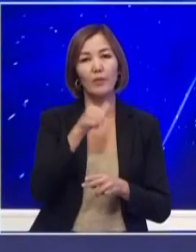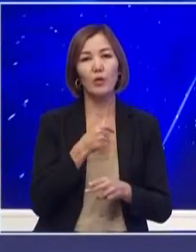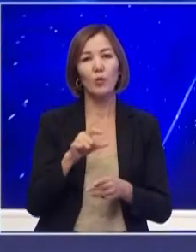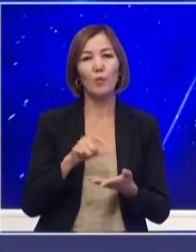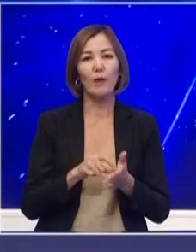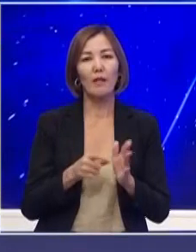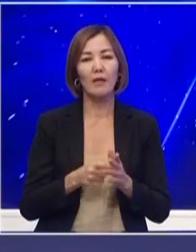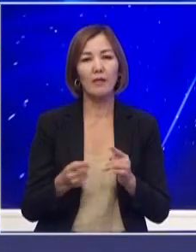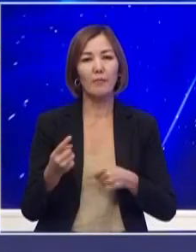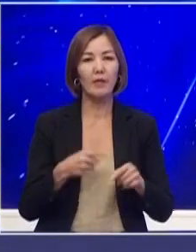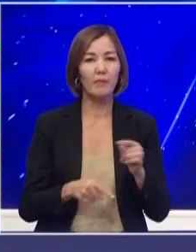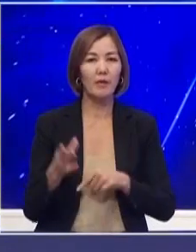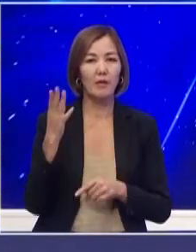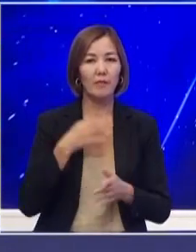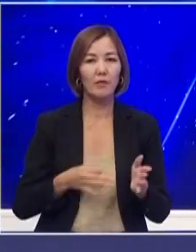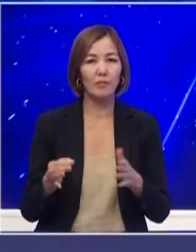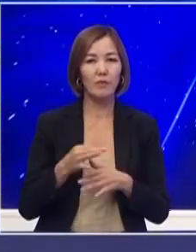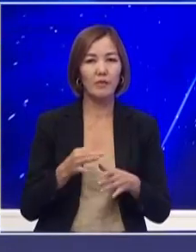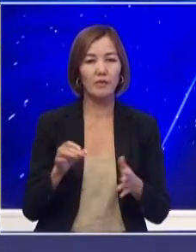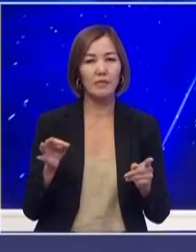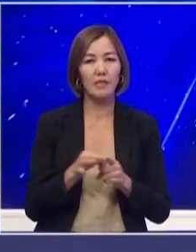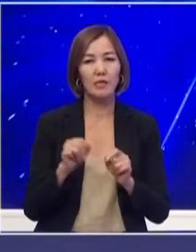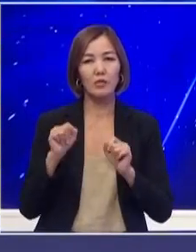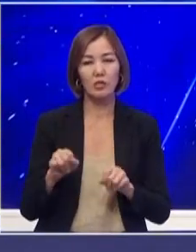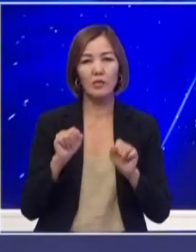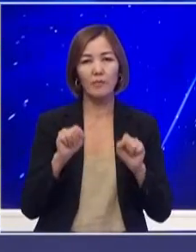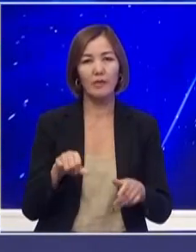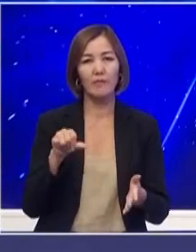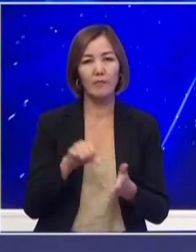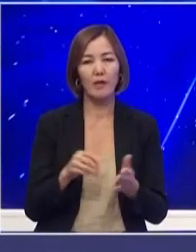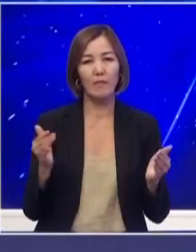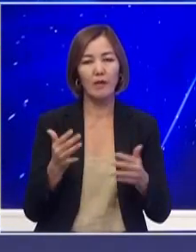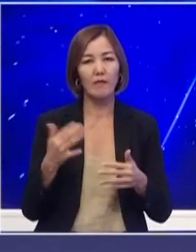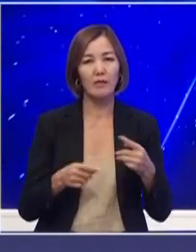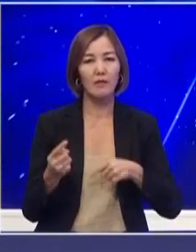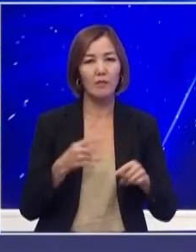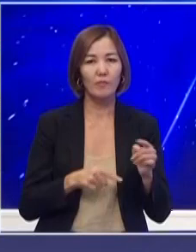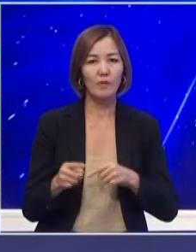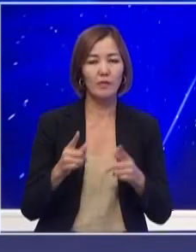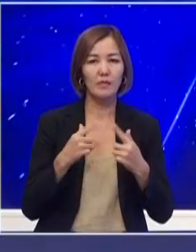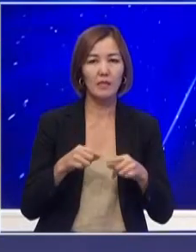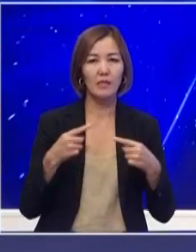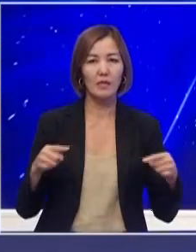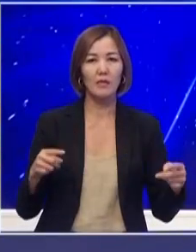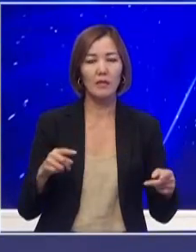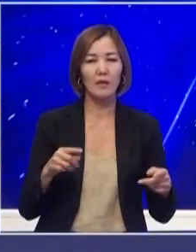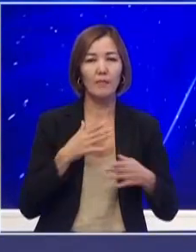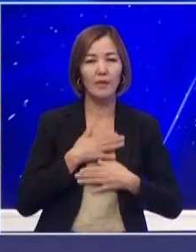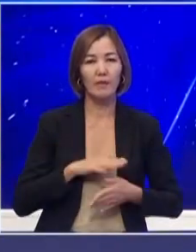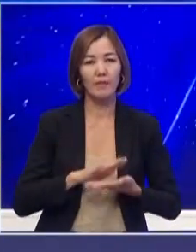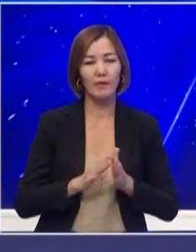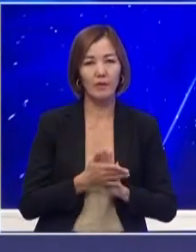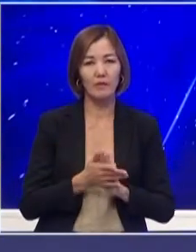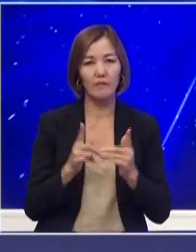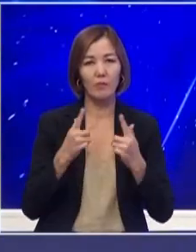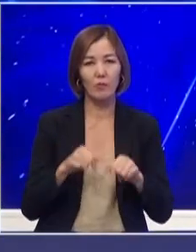В этом году Палатой предпринимателей Алматинской области в целях защиты прав представителей малого и среднего бизнеса и создания различных благоприятных